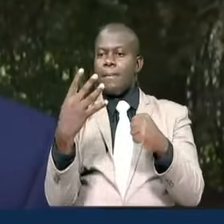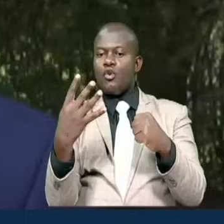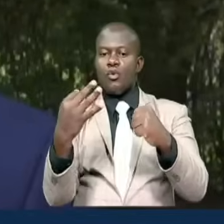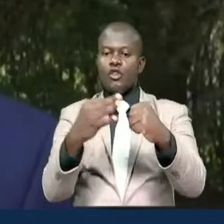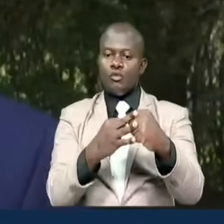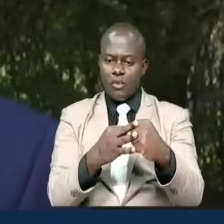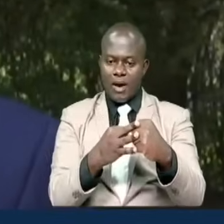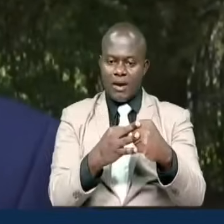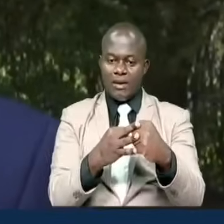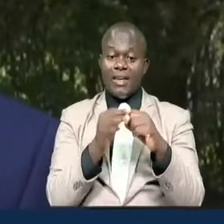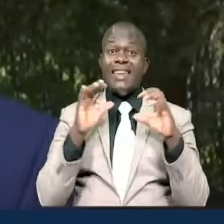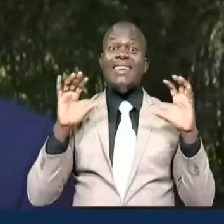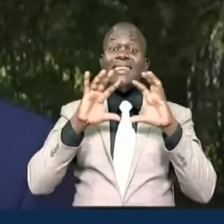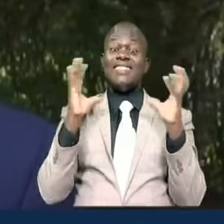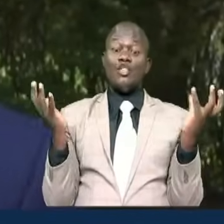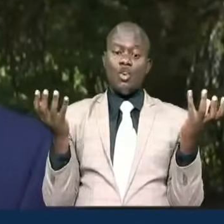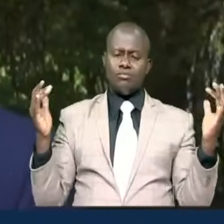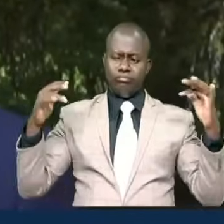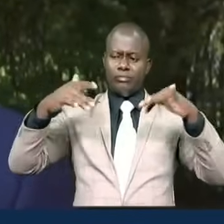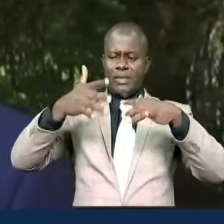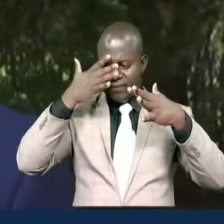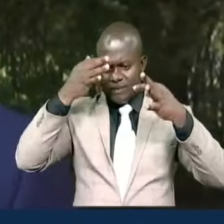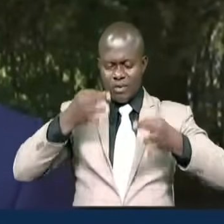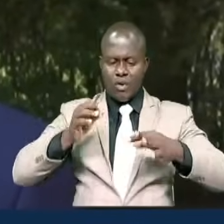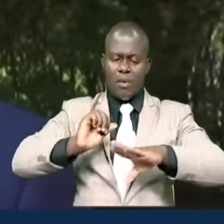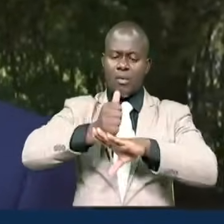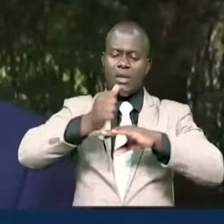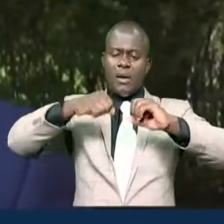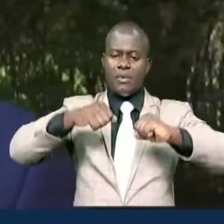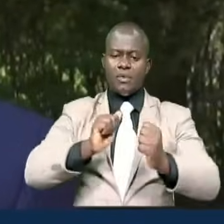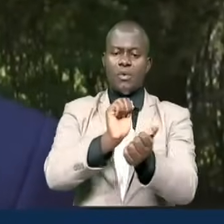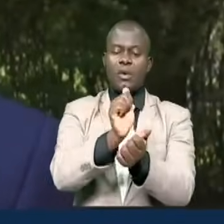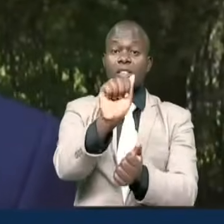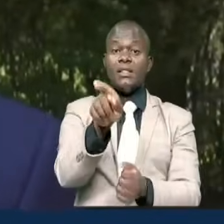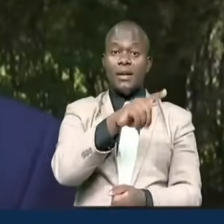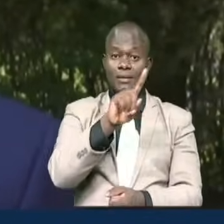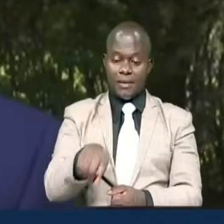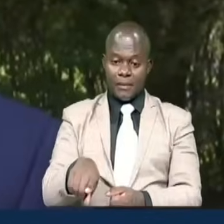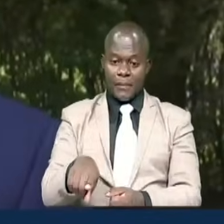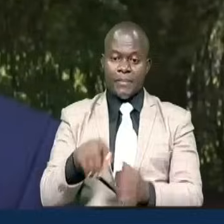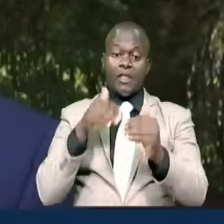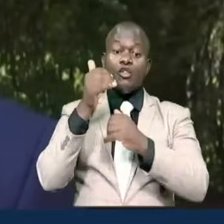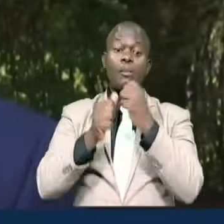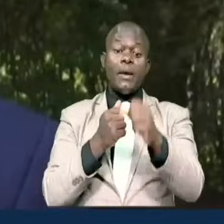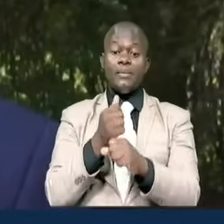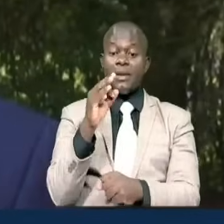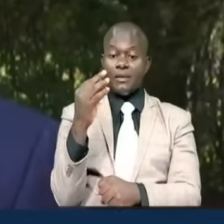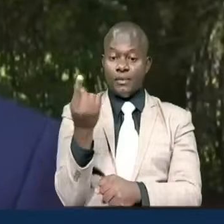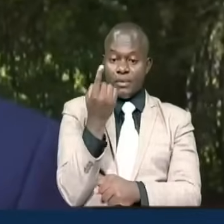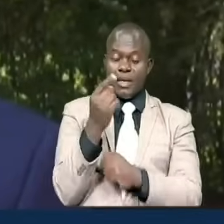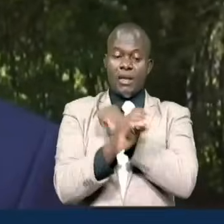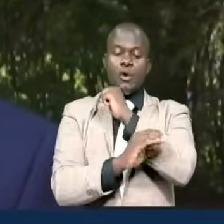1948 isi yateranye ikemeza ko hakwiriye kujyaho amasezerano no guhana kiriya cyaha, nyuma y'imyaka 3 gusa